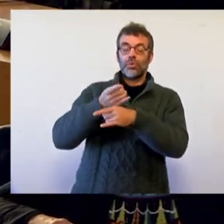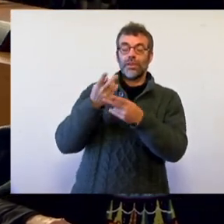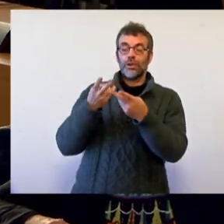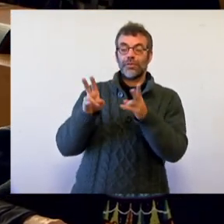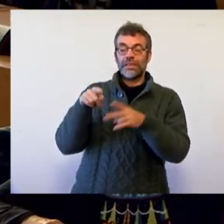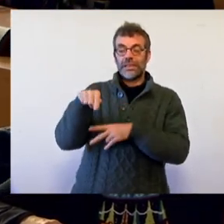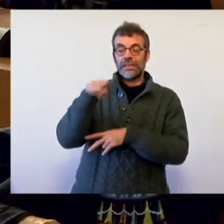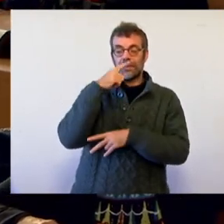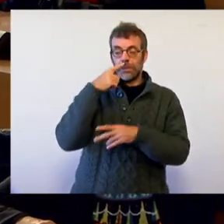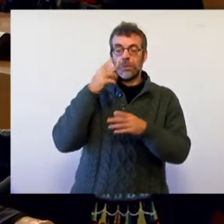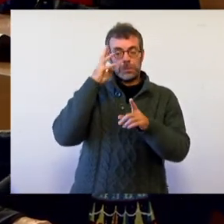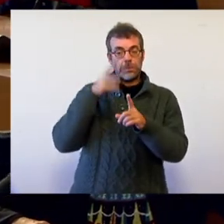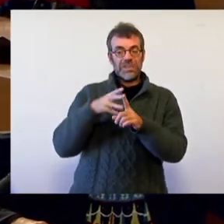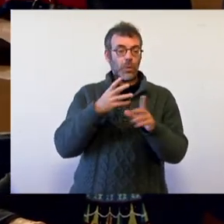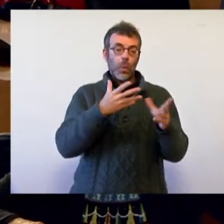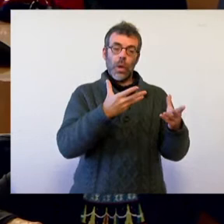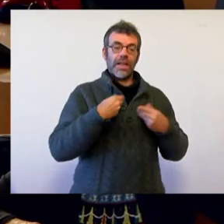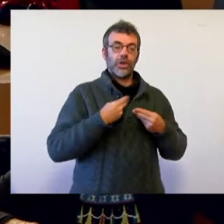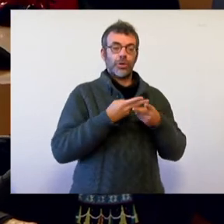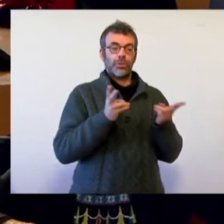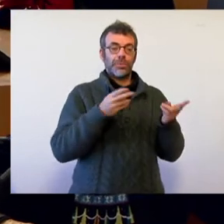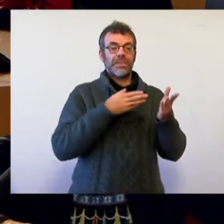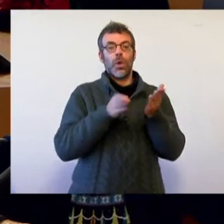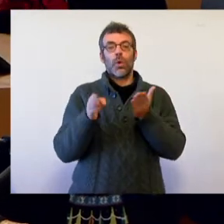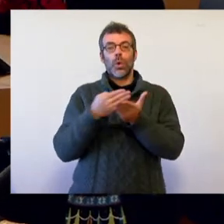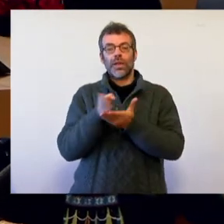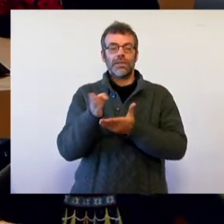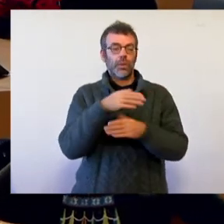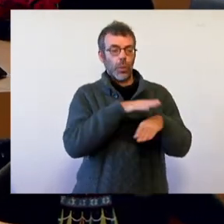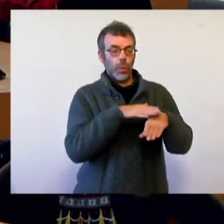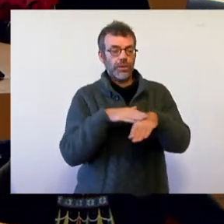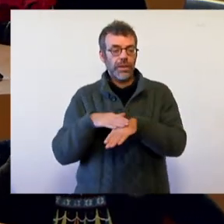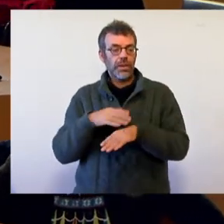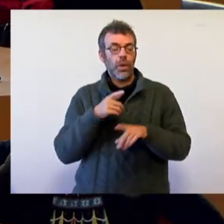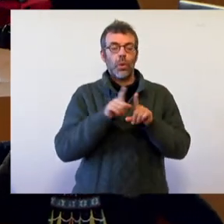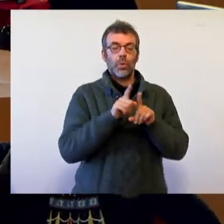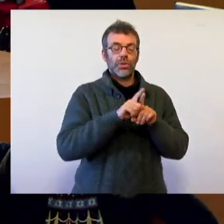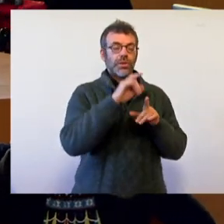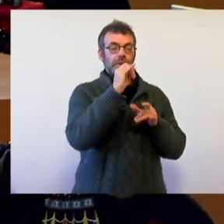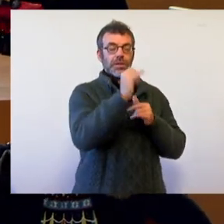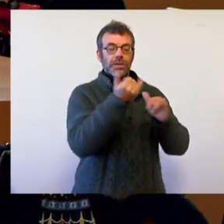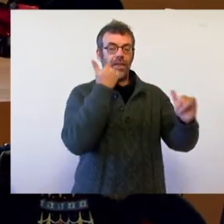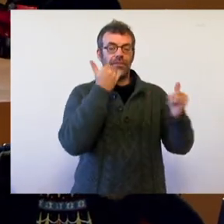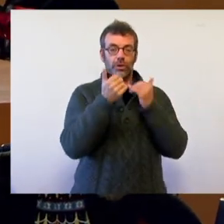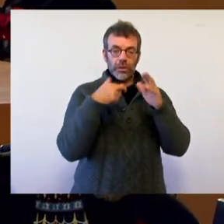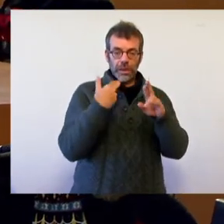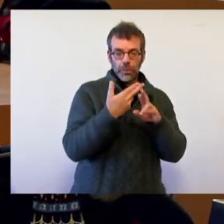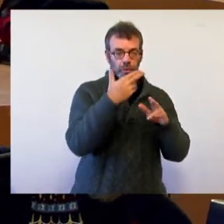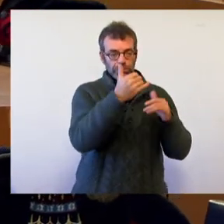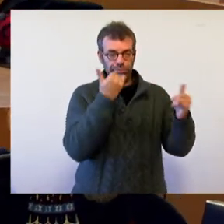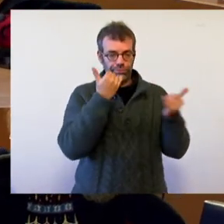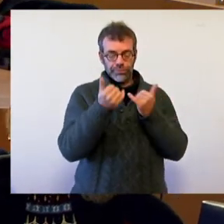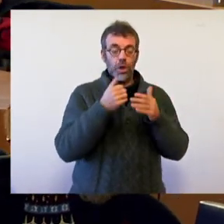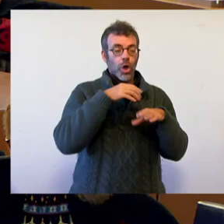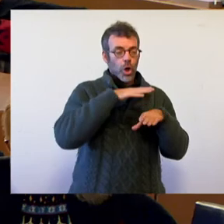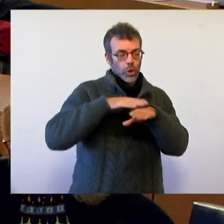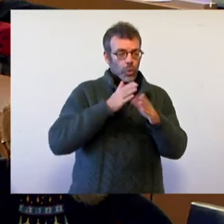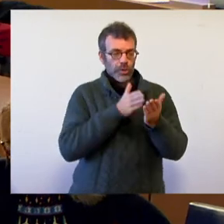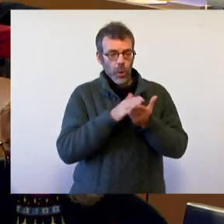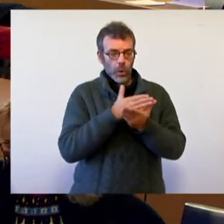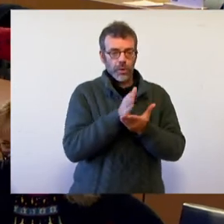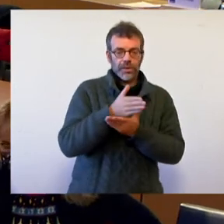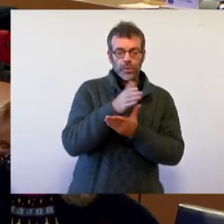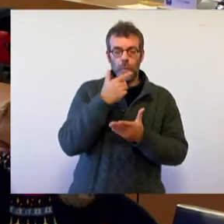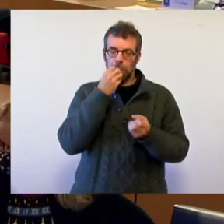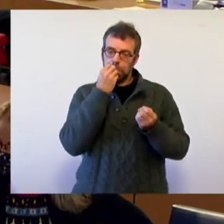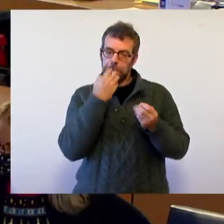le public, de l'orienter, de faire événement, de répondre au téléphone, prendre un petit peu de temps pour bien orienter les gens qui